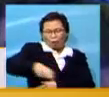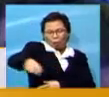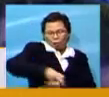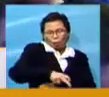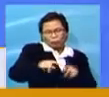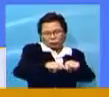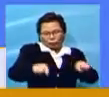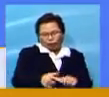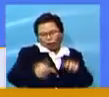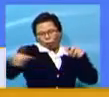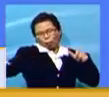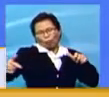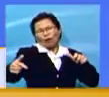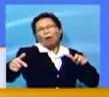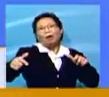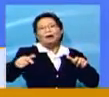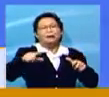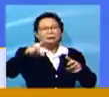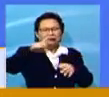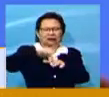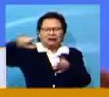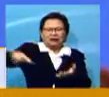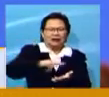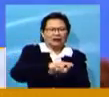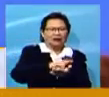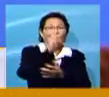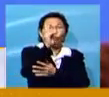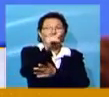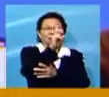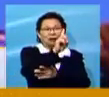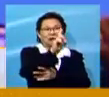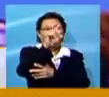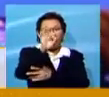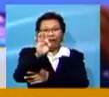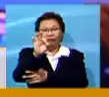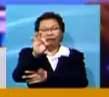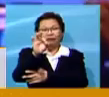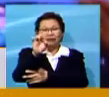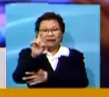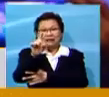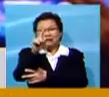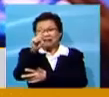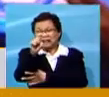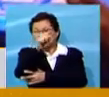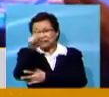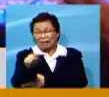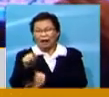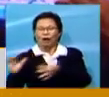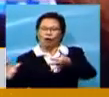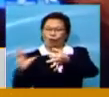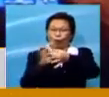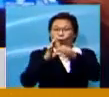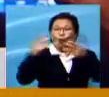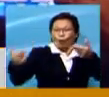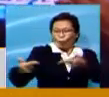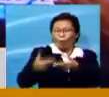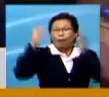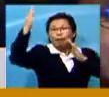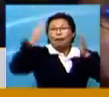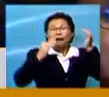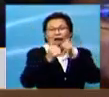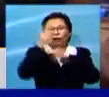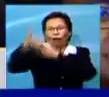ekar bertempat di KLIA Aeropolis. Kedua, DFDZ akan menghubungkan Malaysia dengan dunia melalui Bandar Internet Kuala